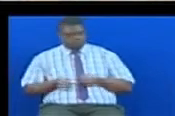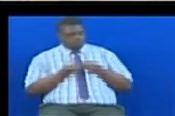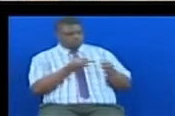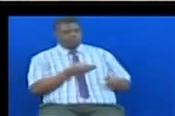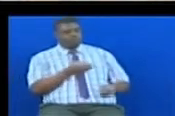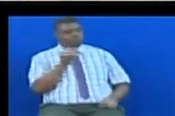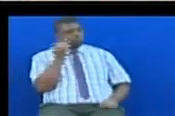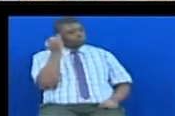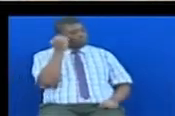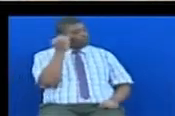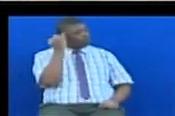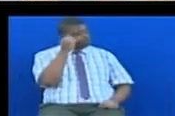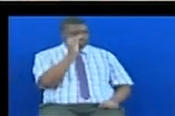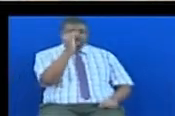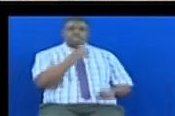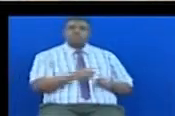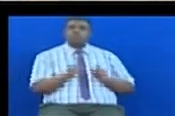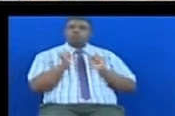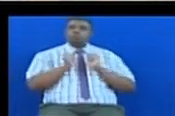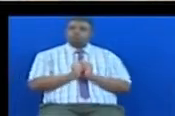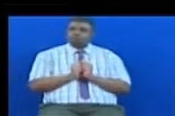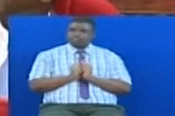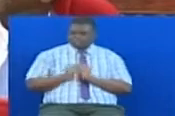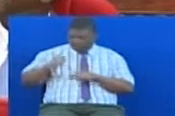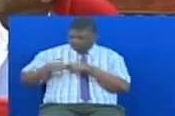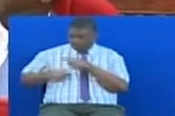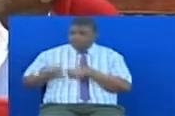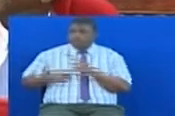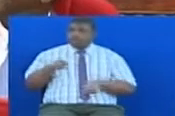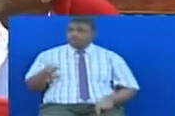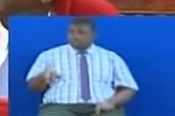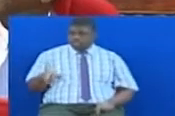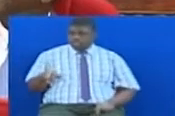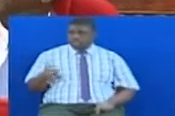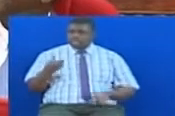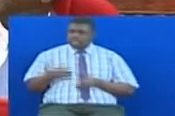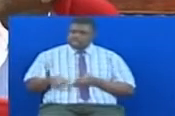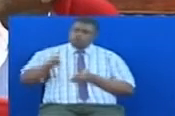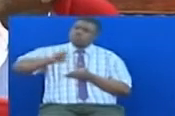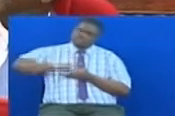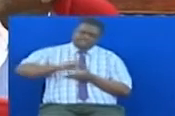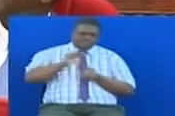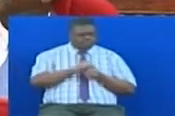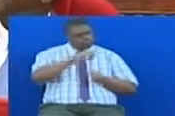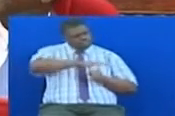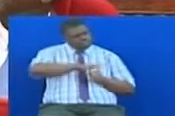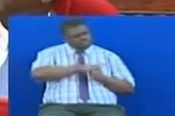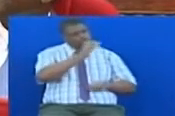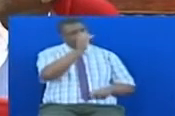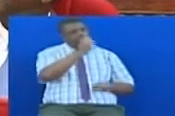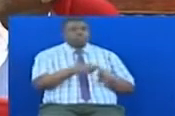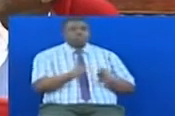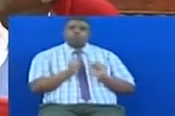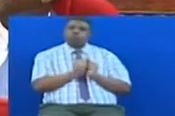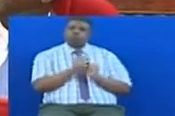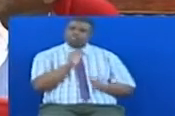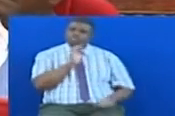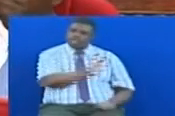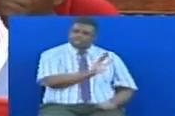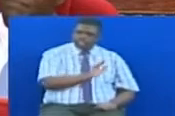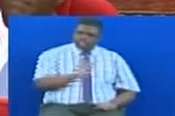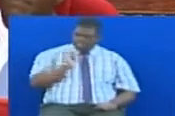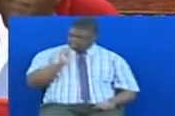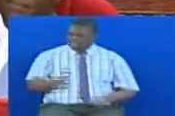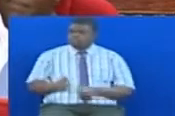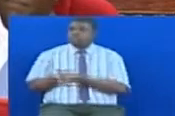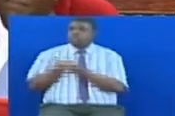consultant pasenti 10 ya mradi, ataongeza vitu vingi mno ili pasenti 10 yake mheshimiwa naibu spika